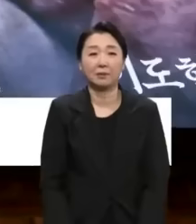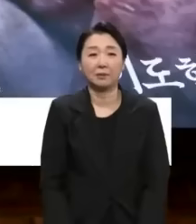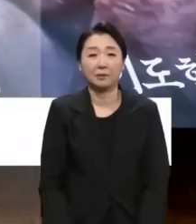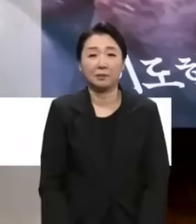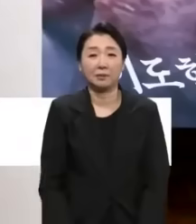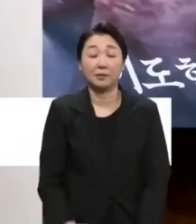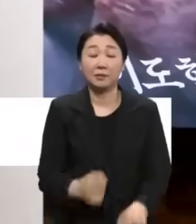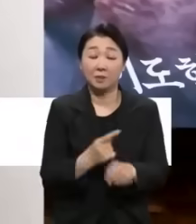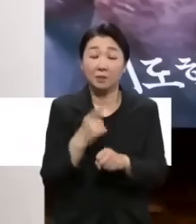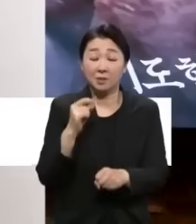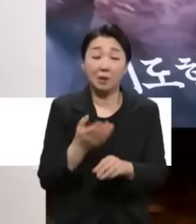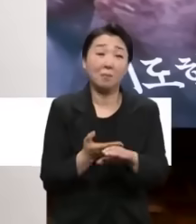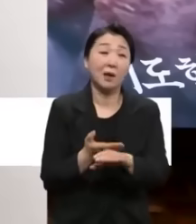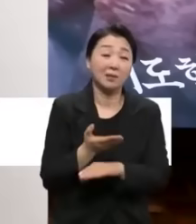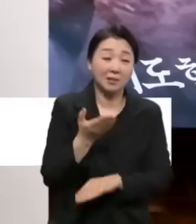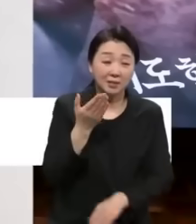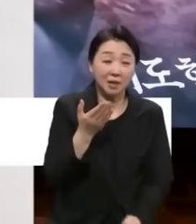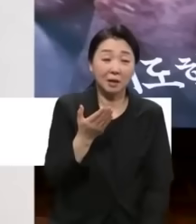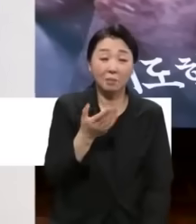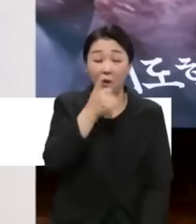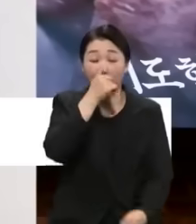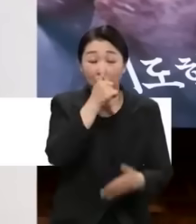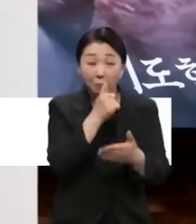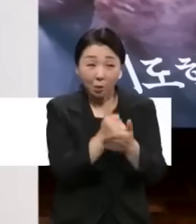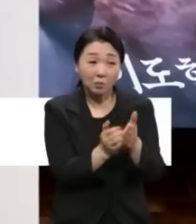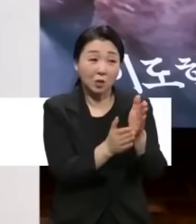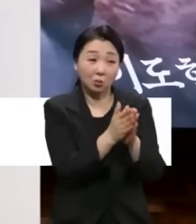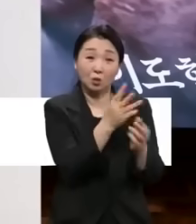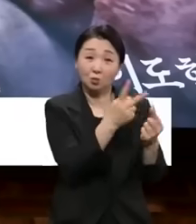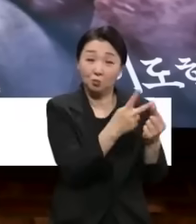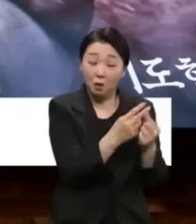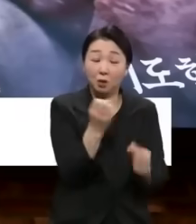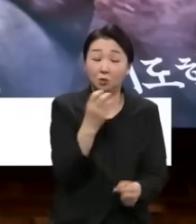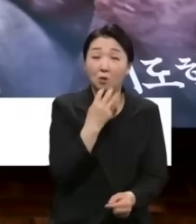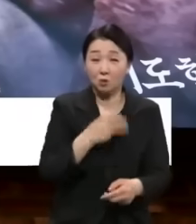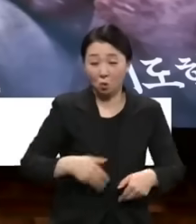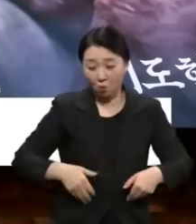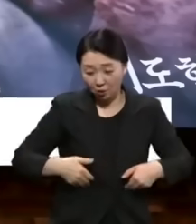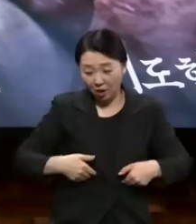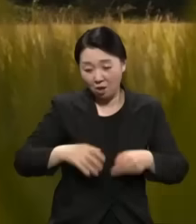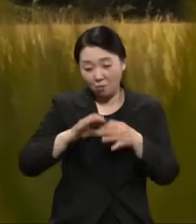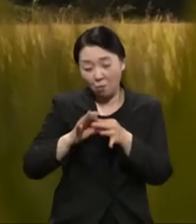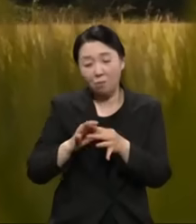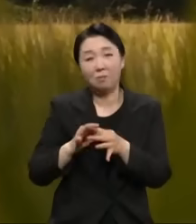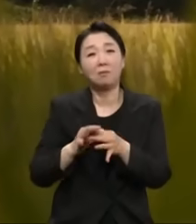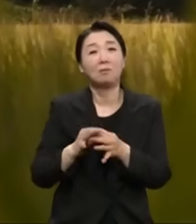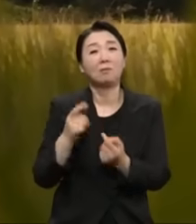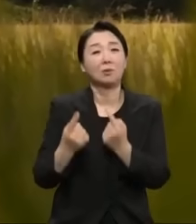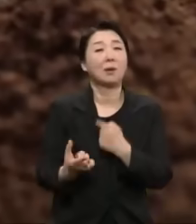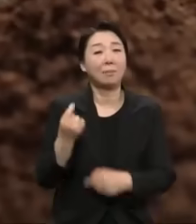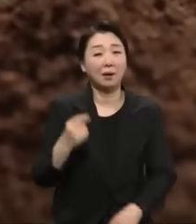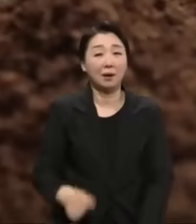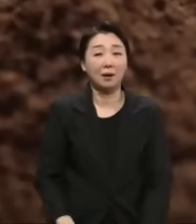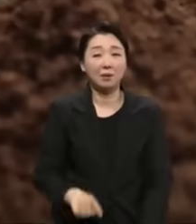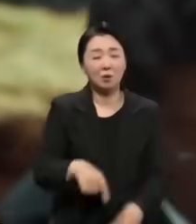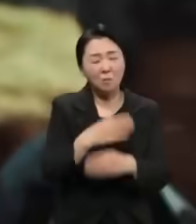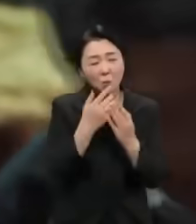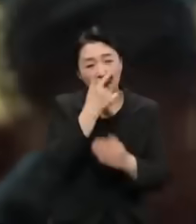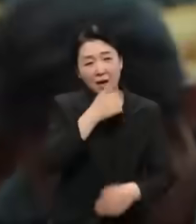이미 1,000만 관객을 돌파한 영화 범죄도시 2편과 서울의 봄보다 빠른 속도입니다. 여기 전부 다 알